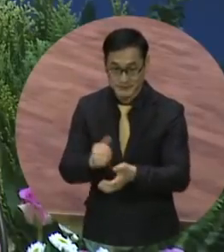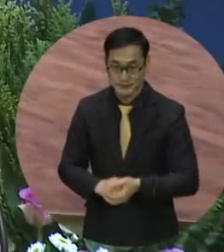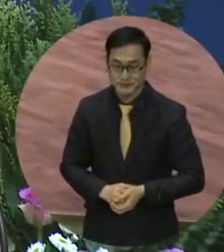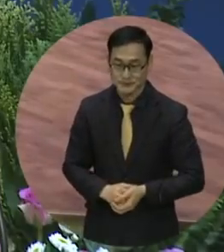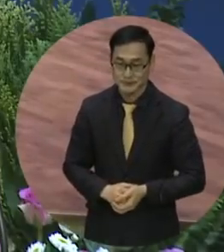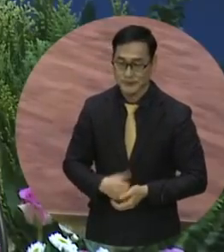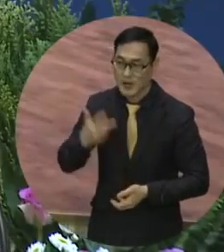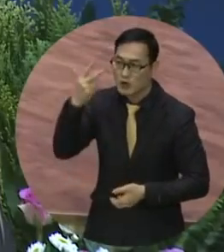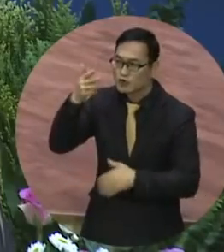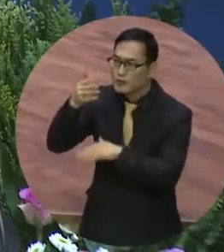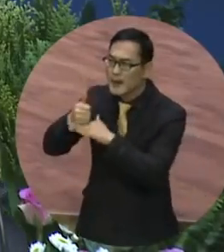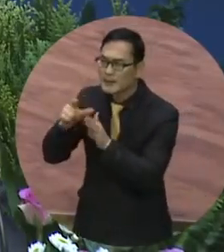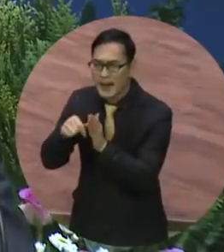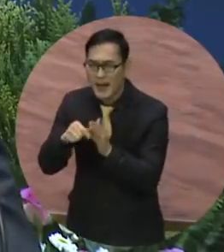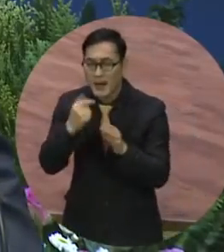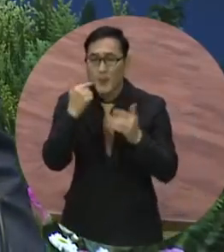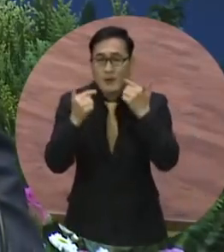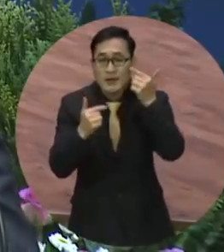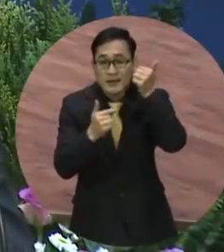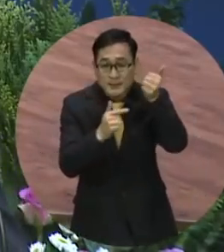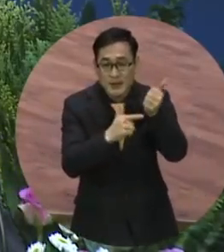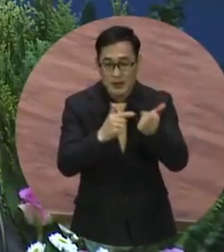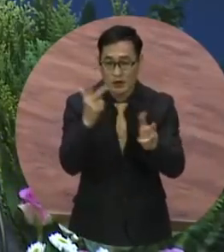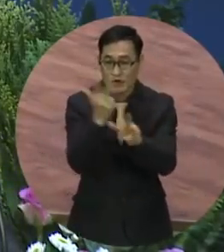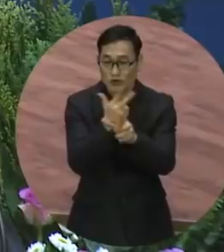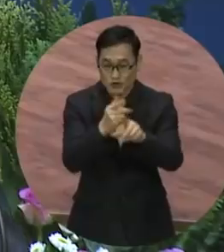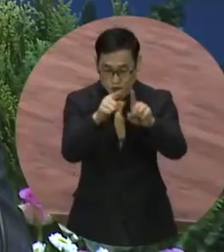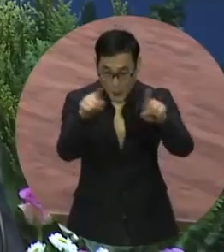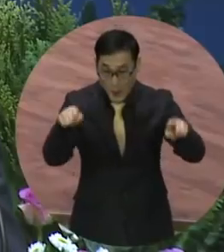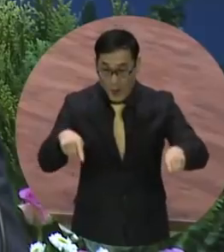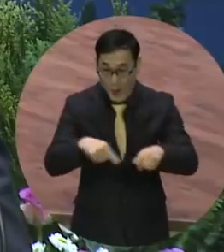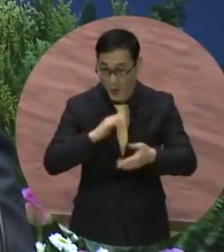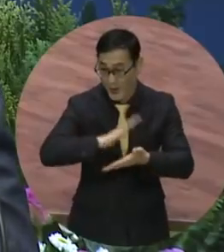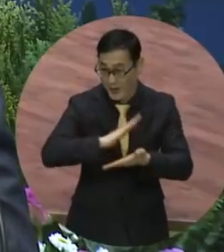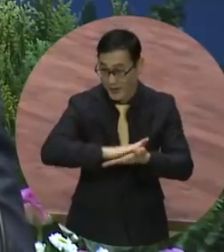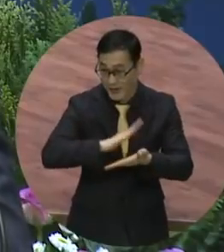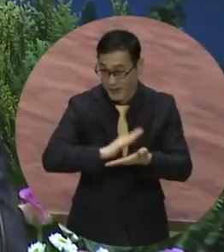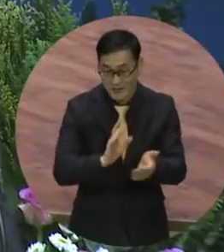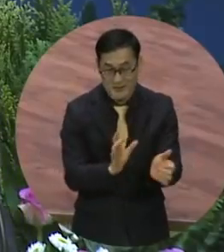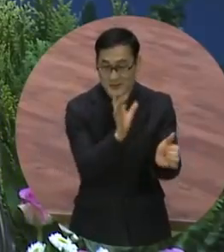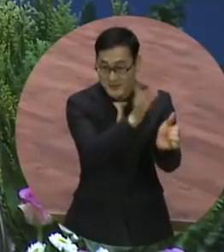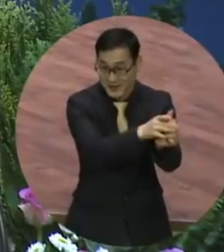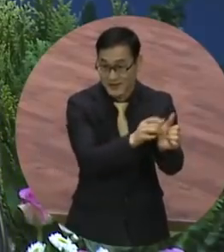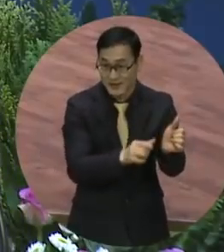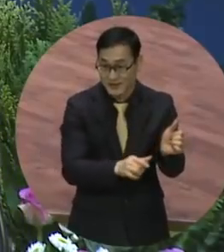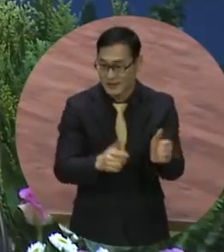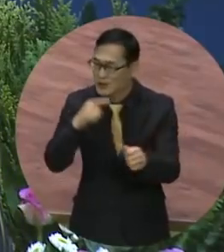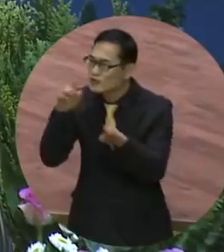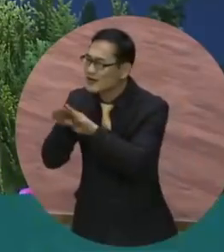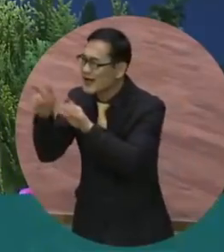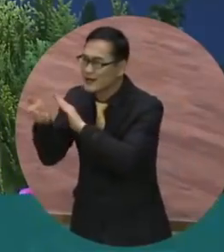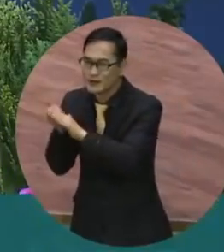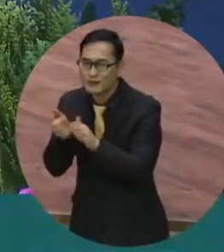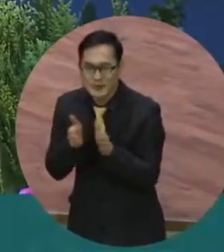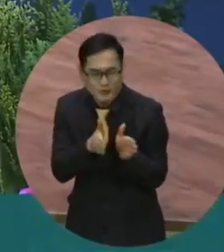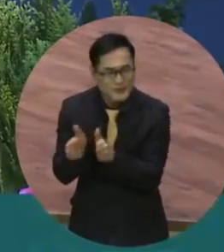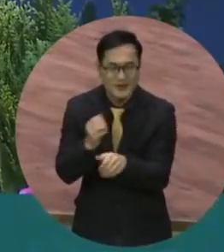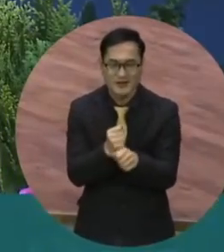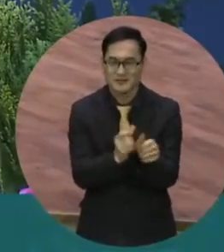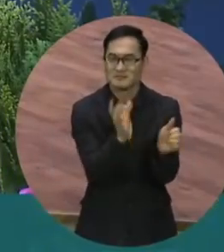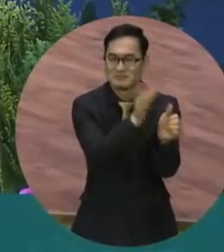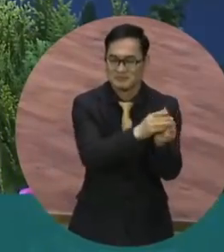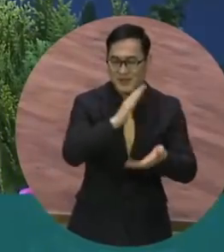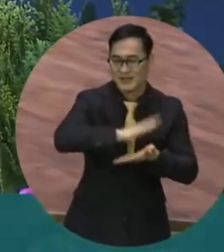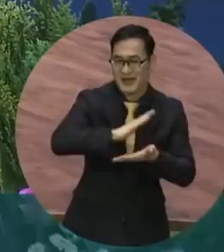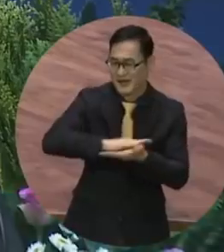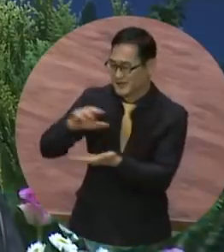그렇게 작성을 해서 인쇄소에 보냈어요. 인쇄소에서 일하는 직원이 이렇게